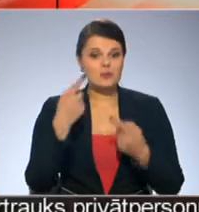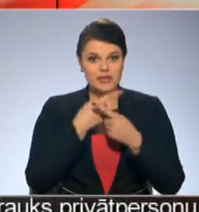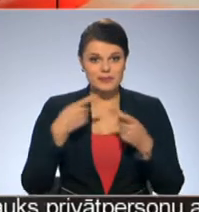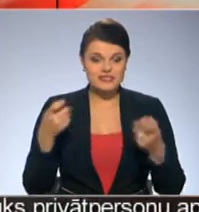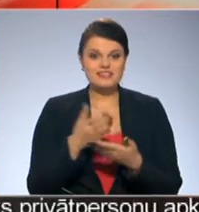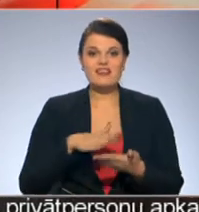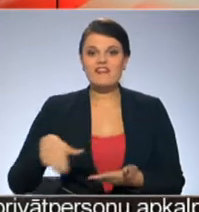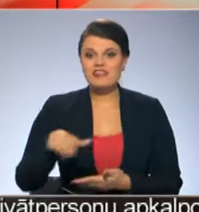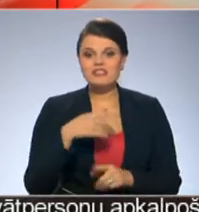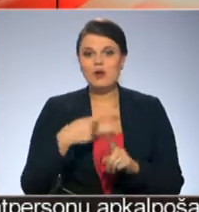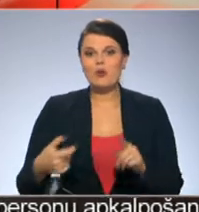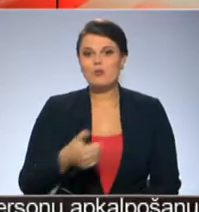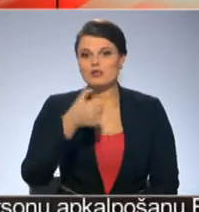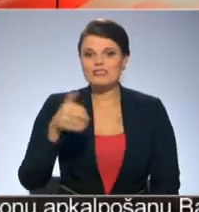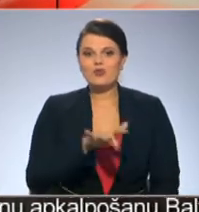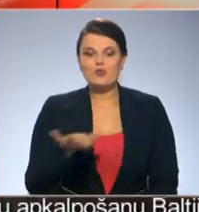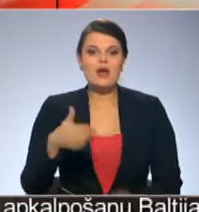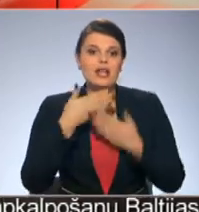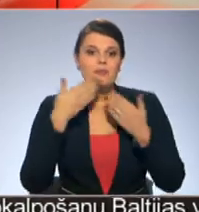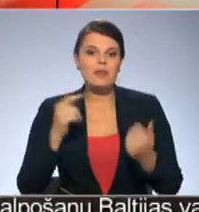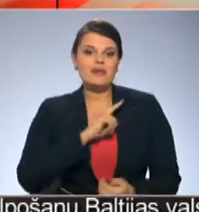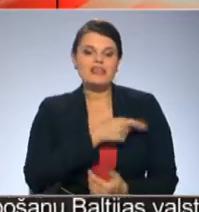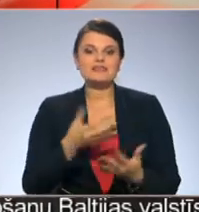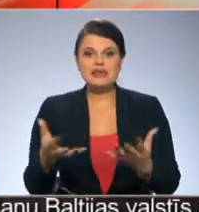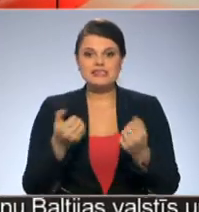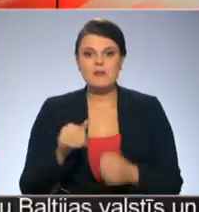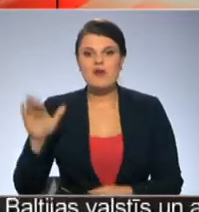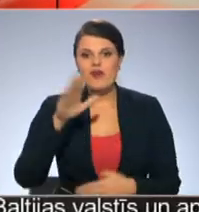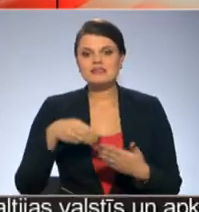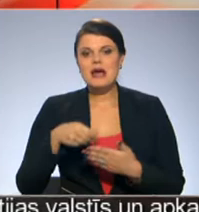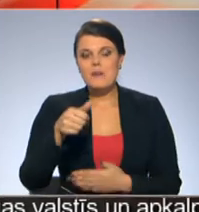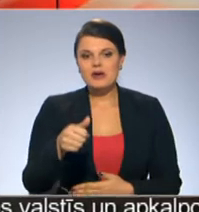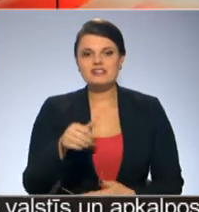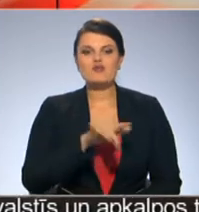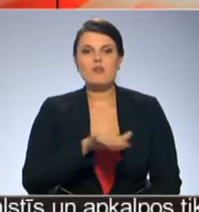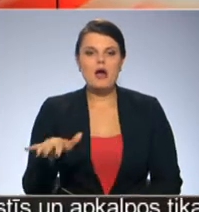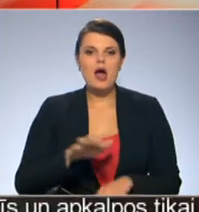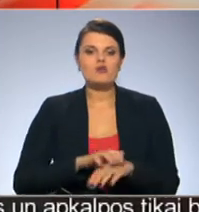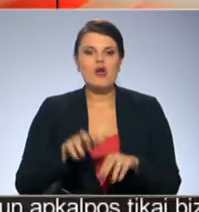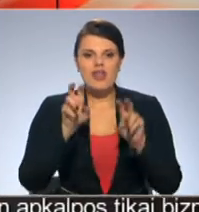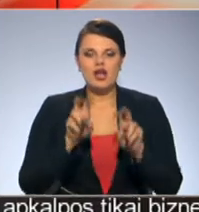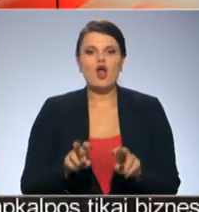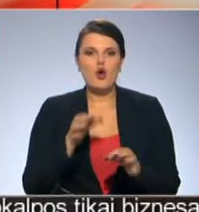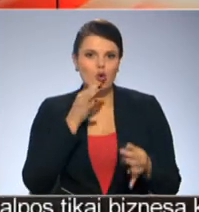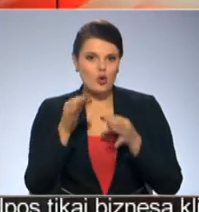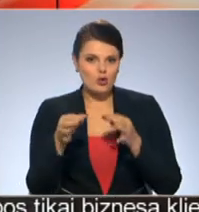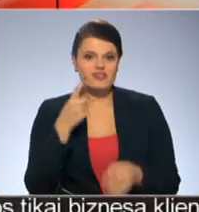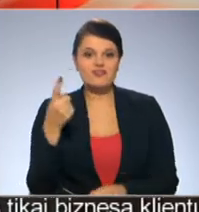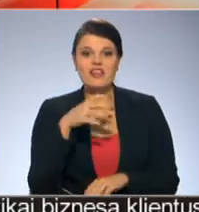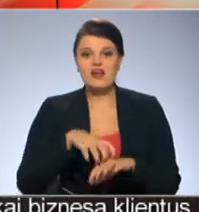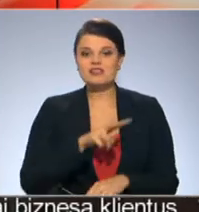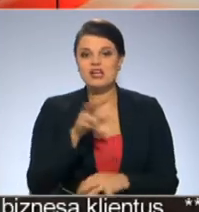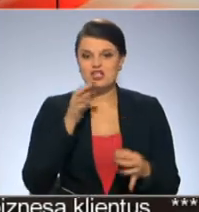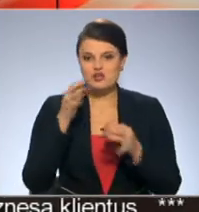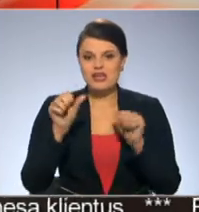Viņas vidzemē gandrīz pusgadu bērniem nebija iespēja saņemt valsts apmaksātu bērnu neirologu konsultāciju. Vienīgā ārste, kas